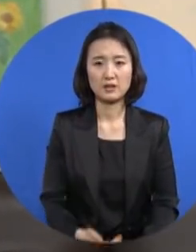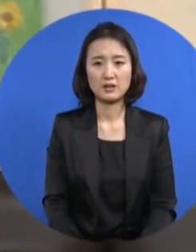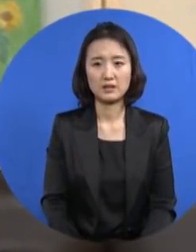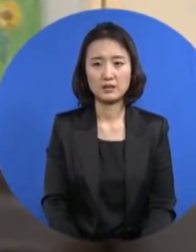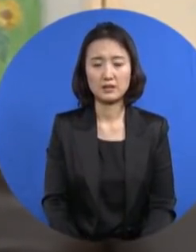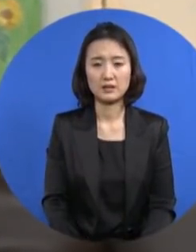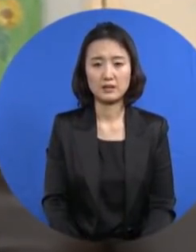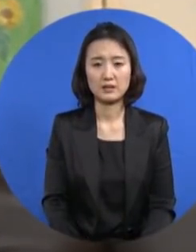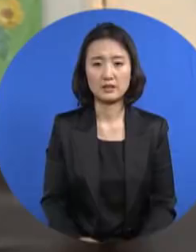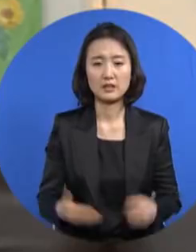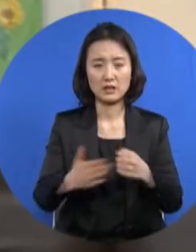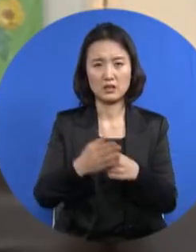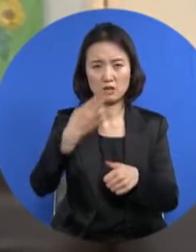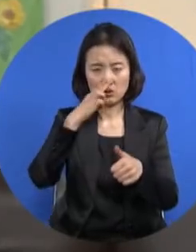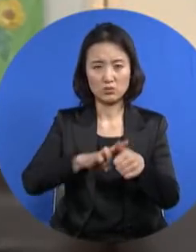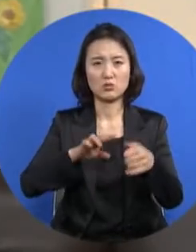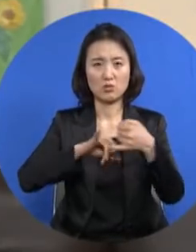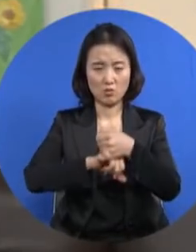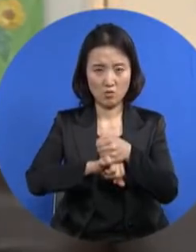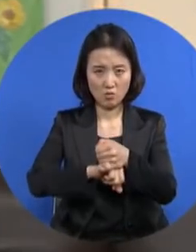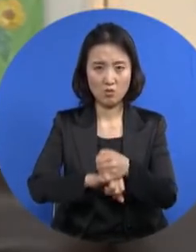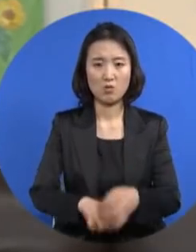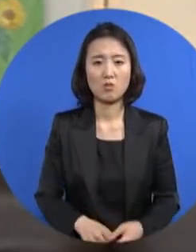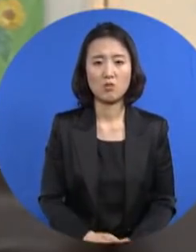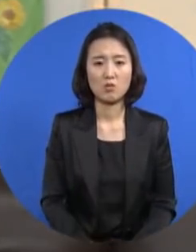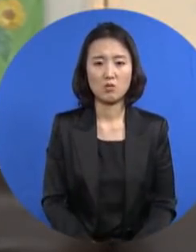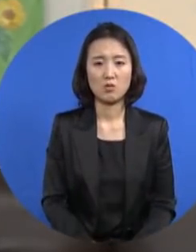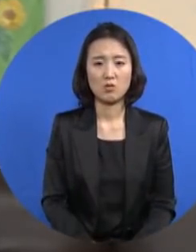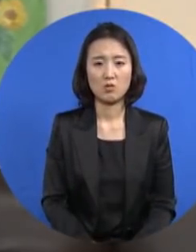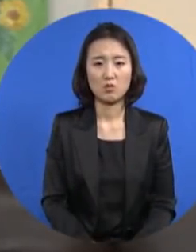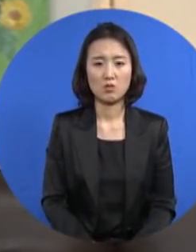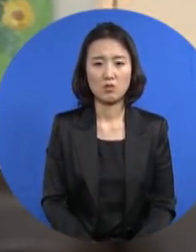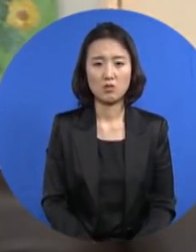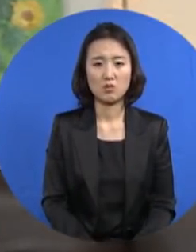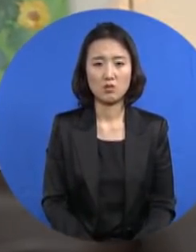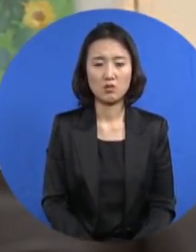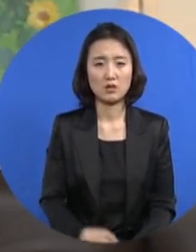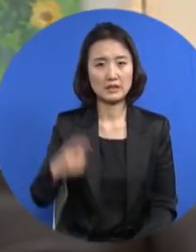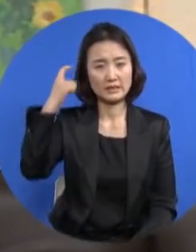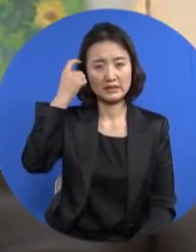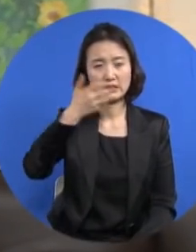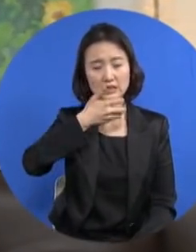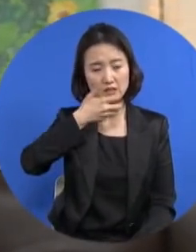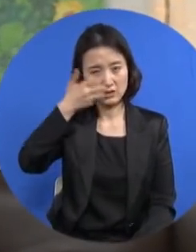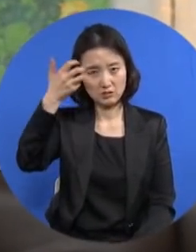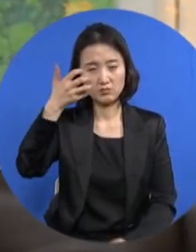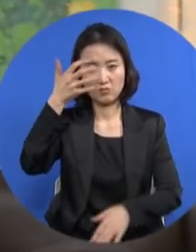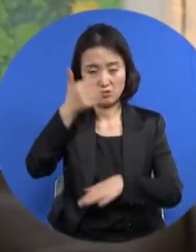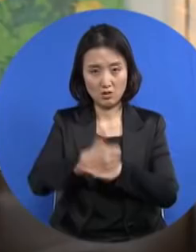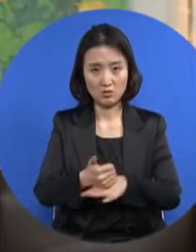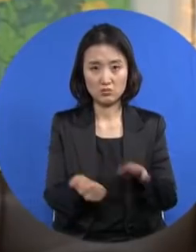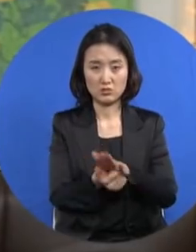그러니까 여러분 도전하십시오. 그리고 그 상상 현실이 되는 그날까지